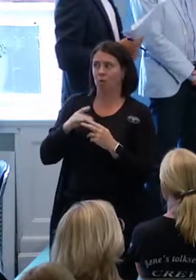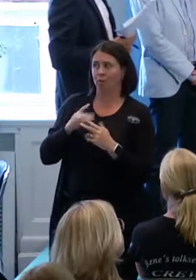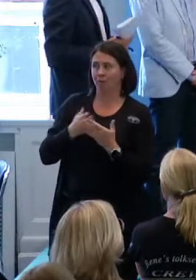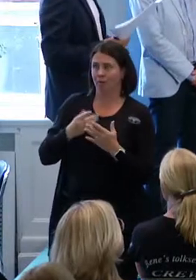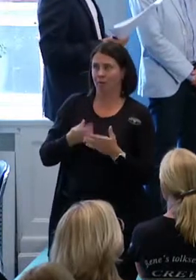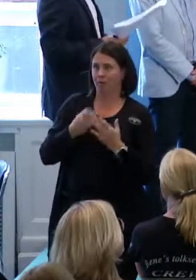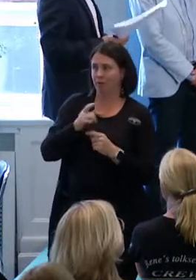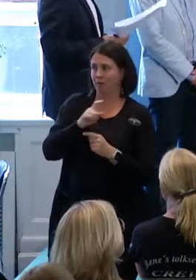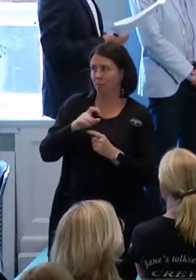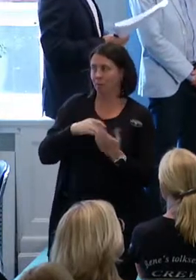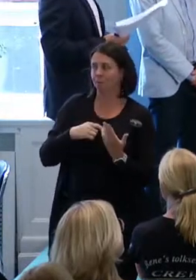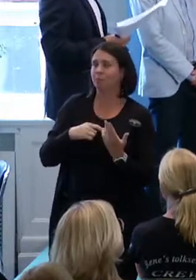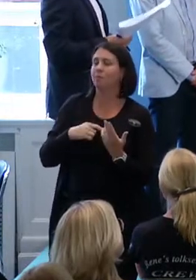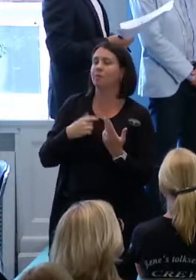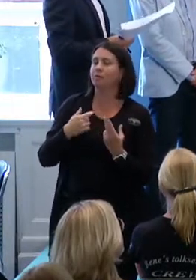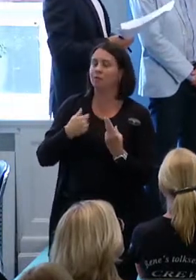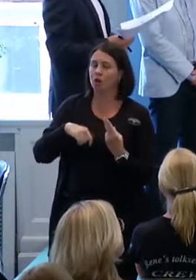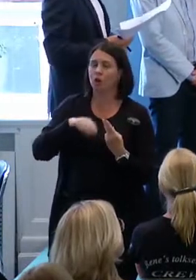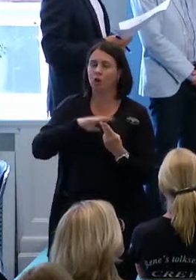dem. Och vi har ju också en ny